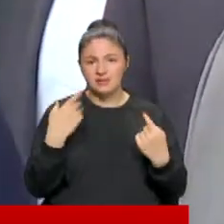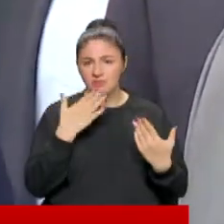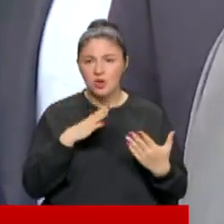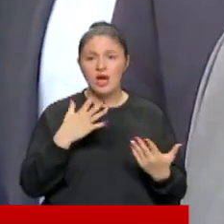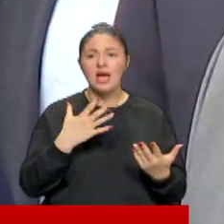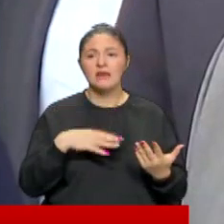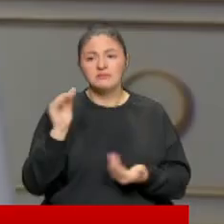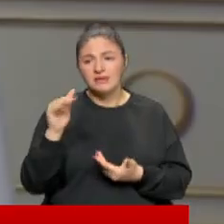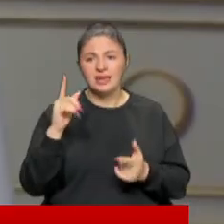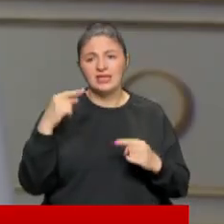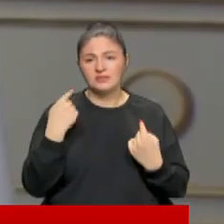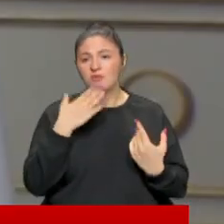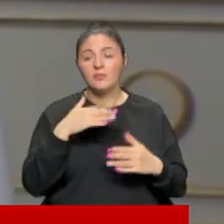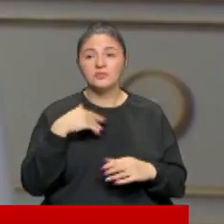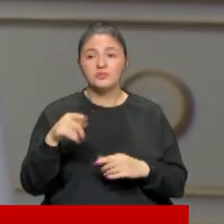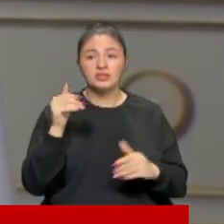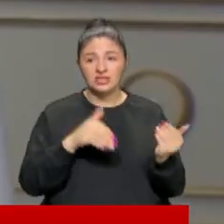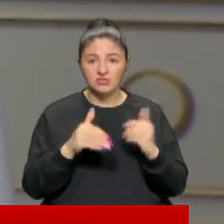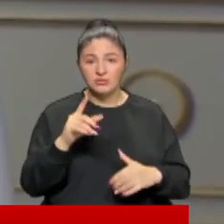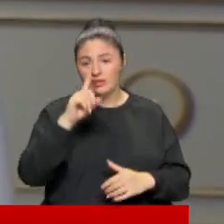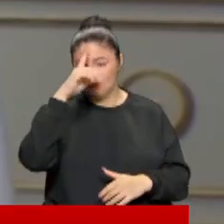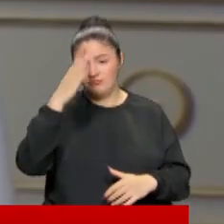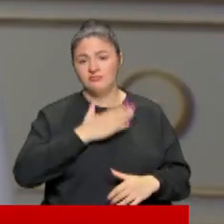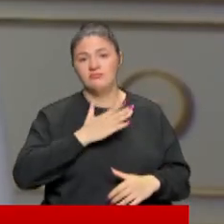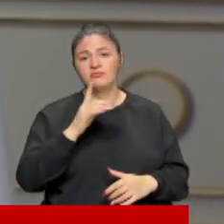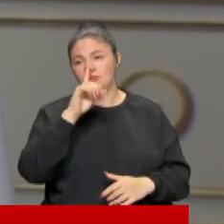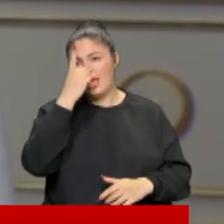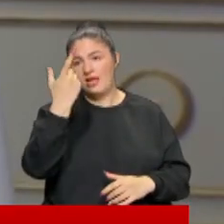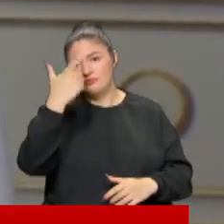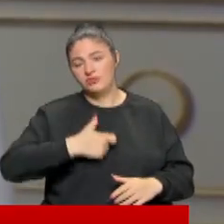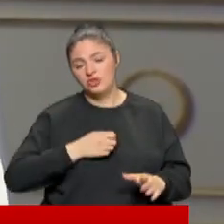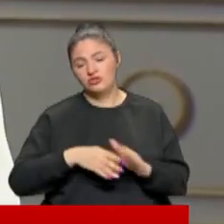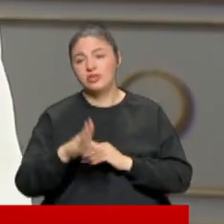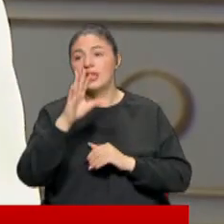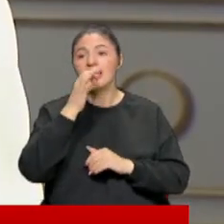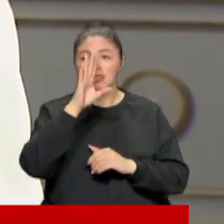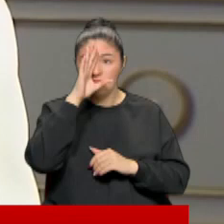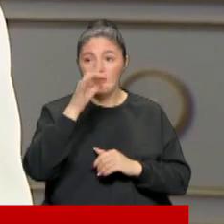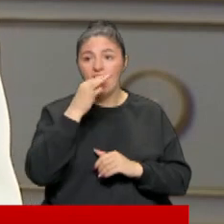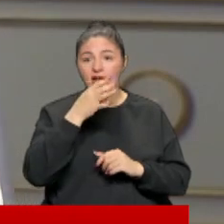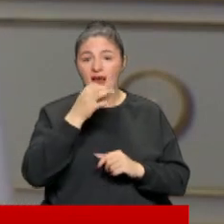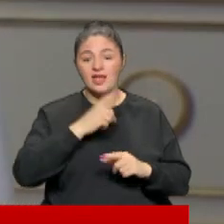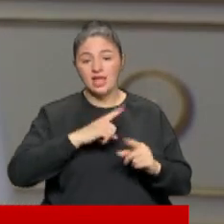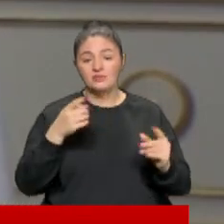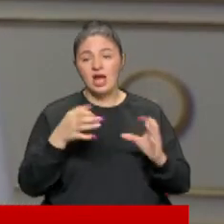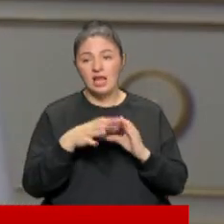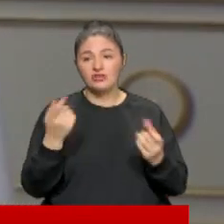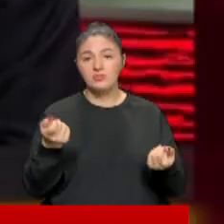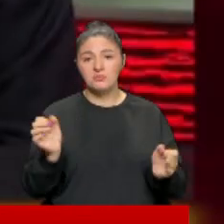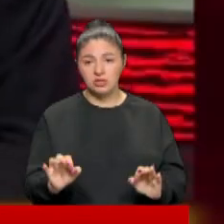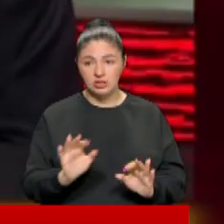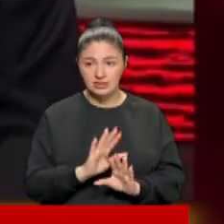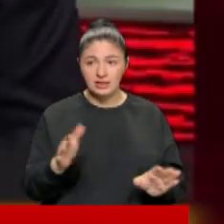yok talep etme yetkim de yok biz bu seçimlere özü başımıza gireceğiz Ankara ve İstanbul adaylarımızla ilgili de çalışma